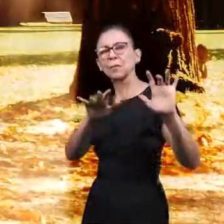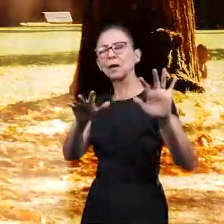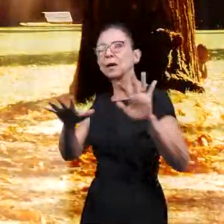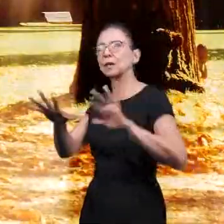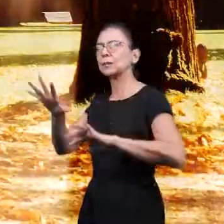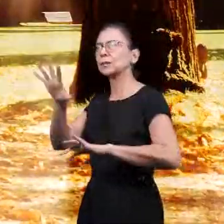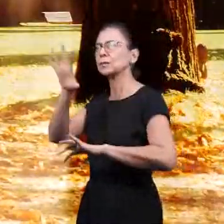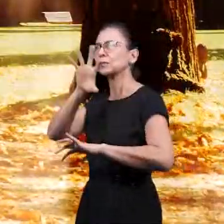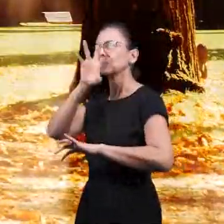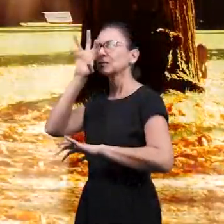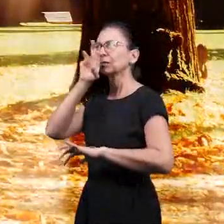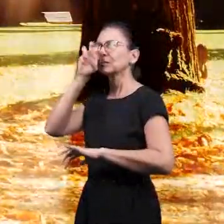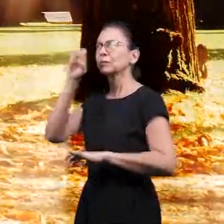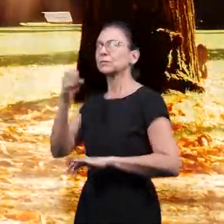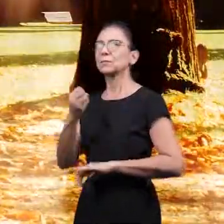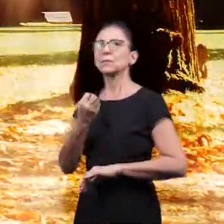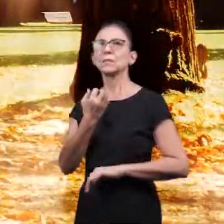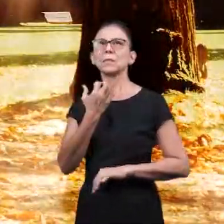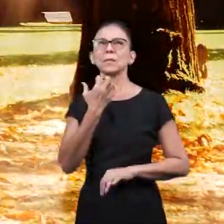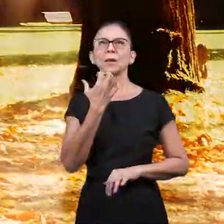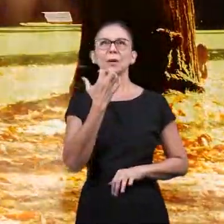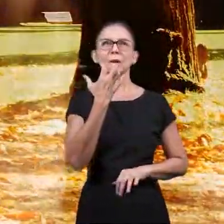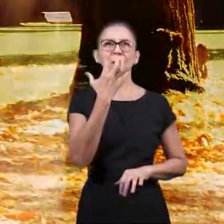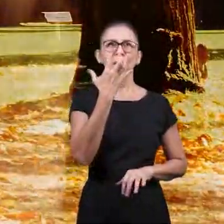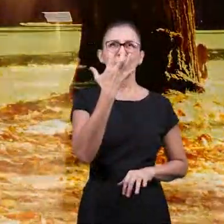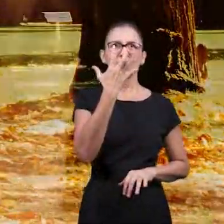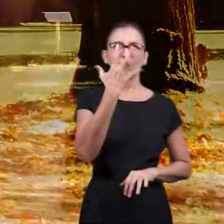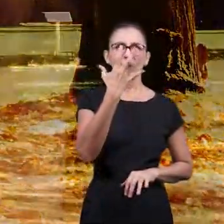Твои очи сияют любовью